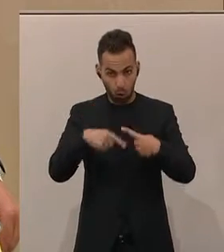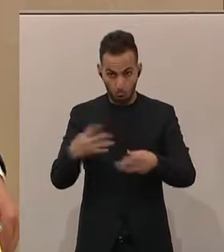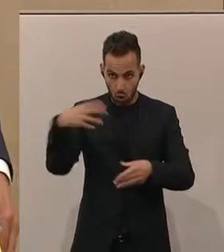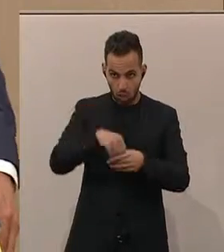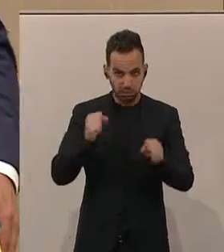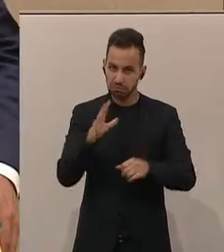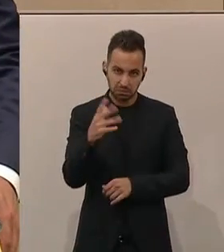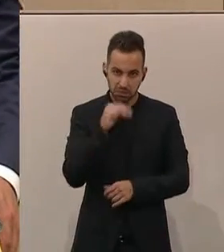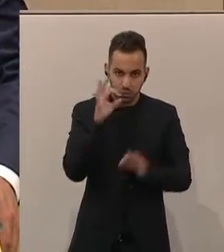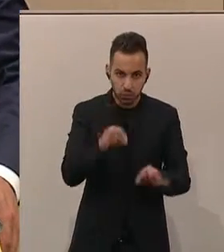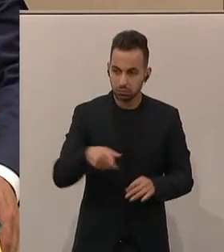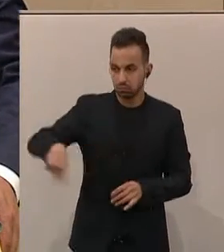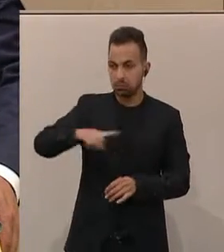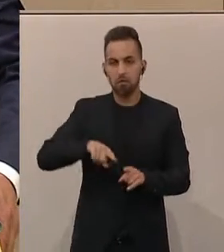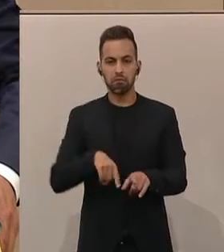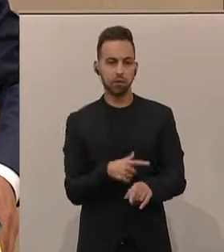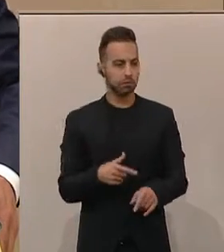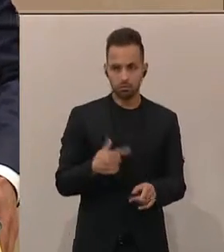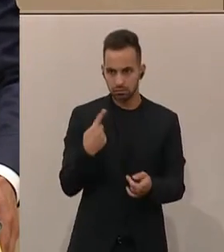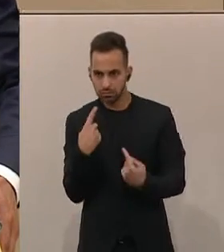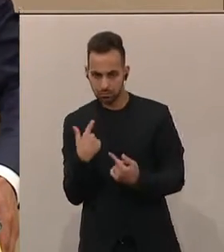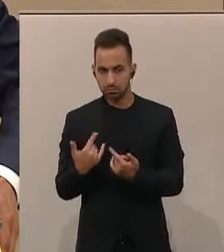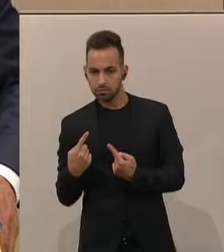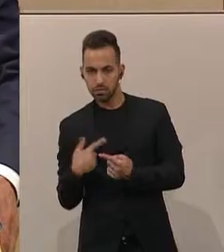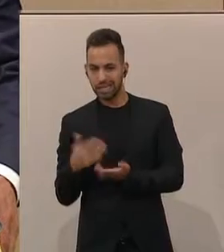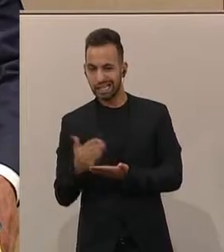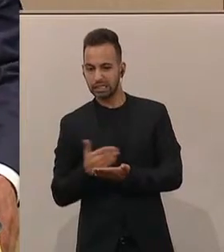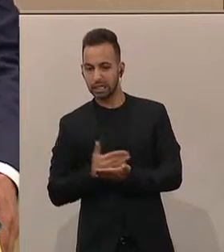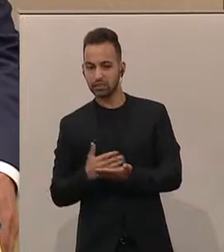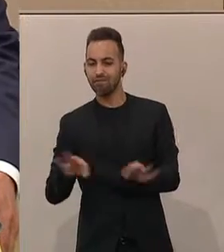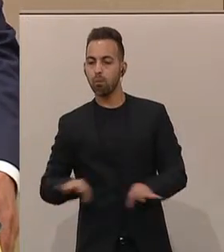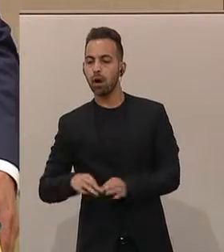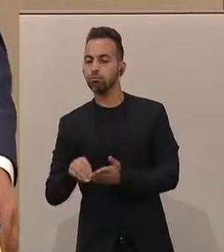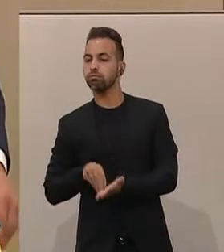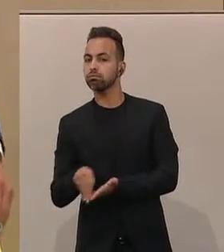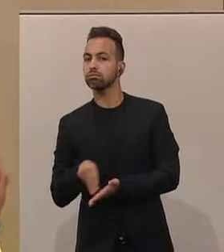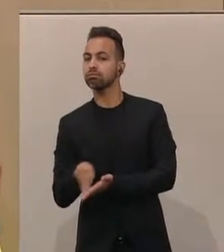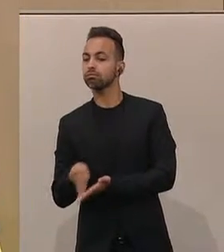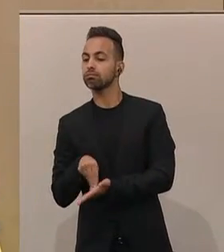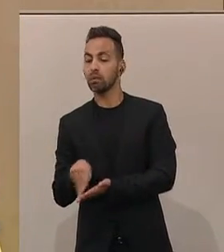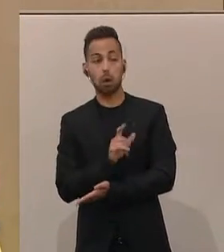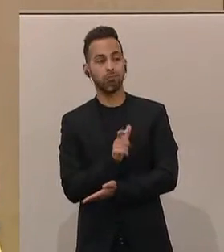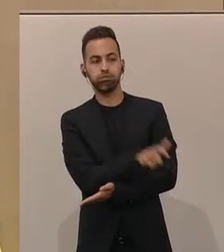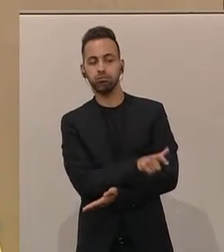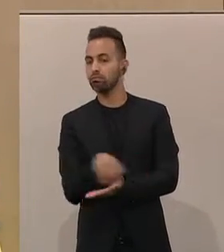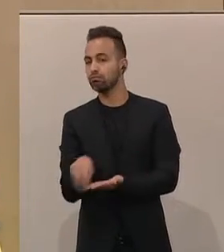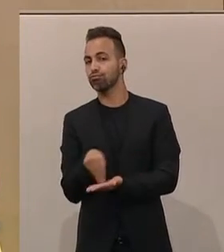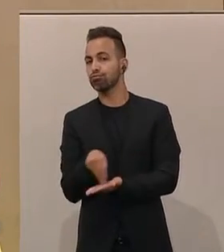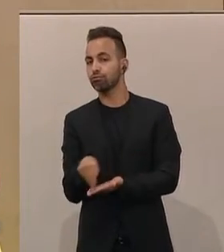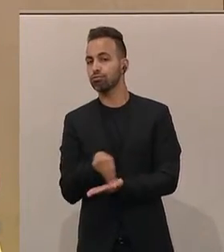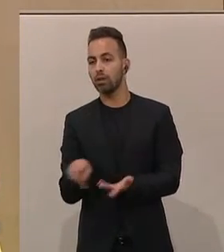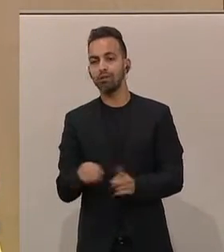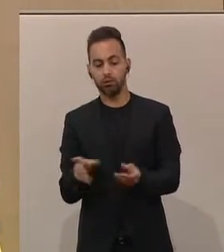gespielt haben. Sie haben mit denen im Doppelpass über Monate ein Gesetz vorbereitet und haben uns mit